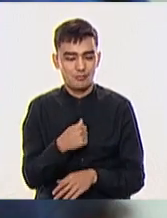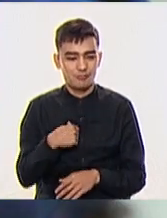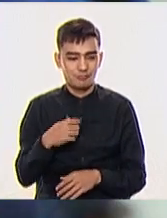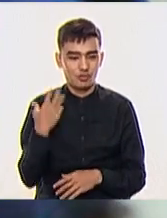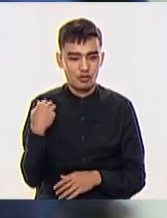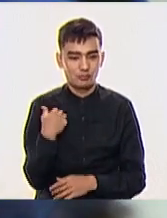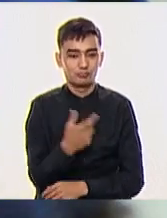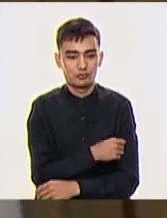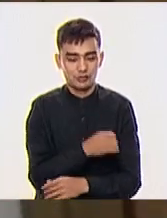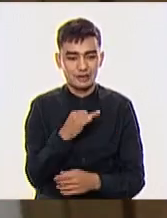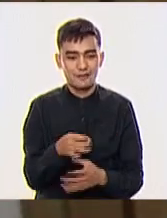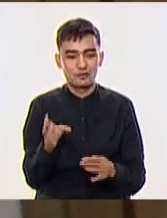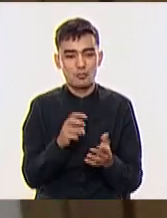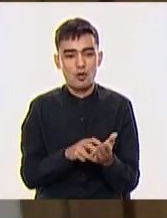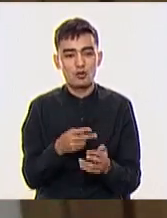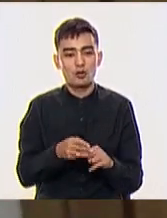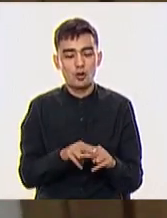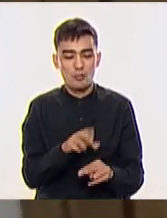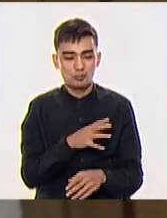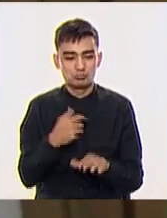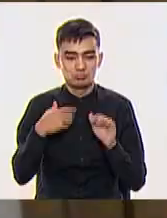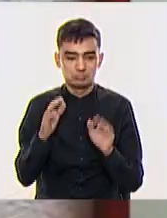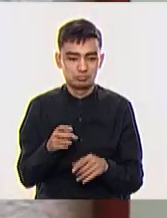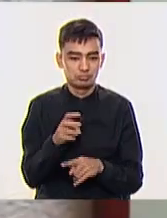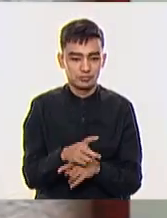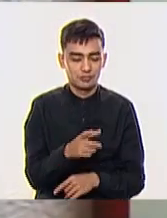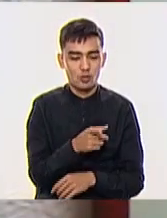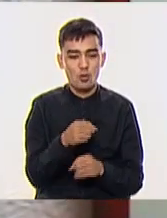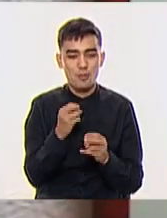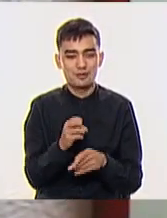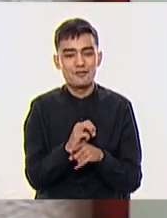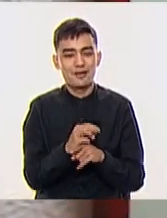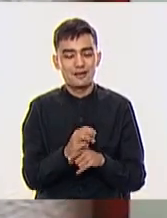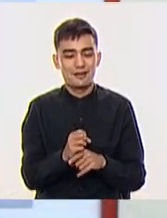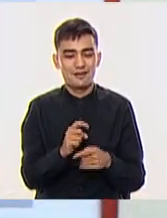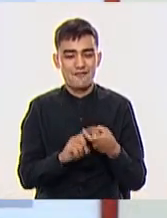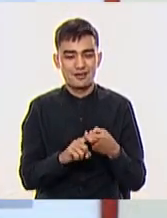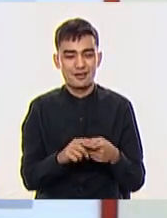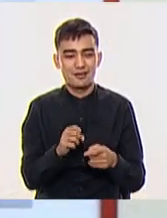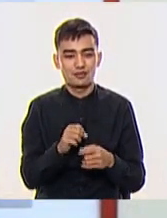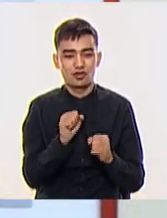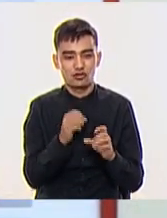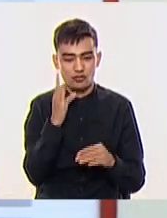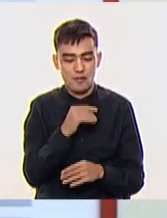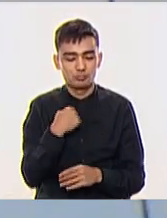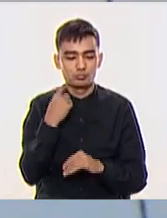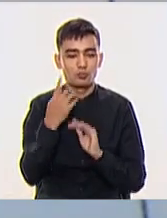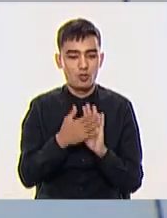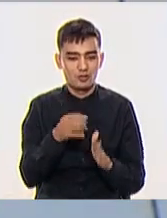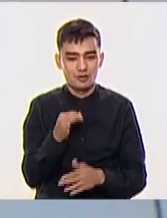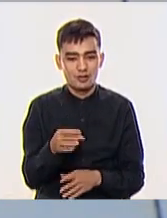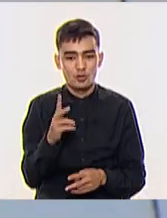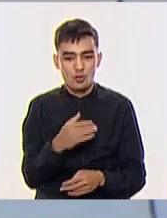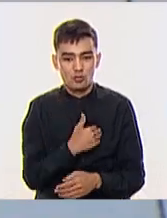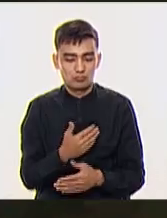Осыдан кейін бойын қорқыныш билеген кейбір қызметкерлер қауіпті індеттен қорғайтын екпе екенін түсіндік дейді. Бәрі де ерікті